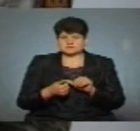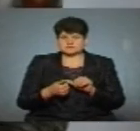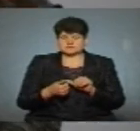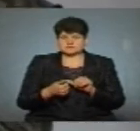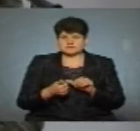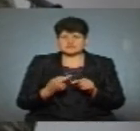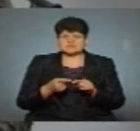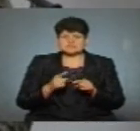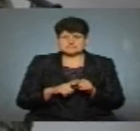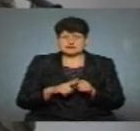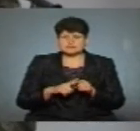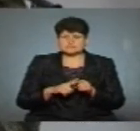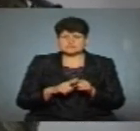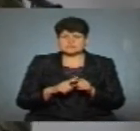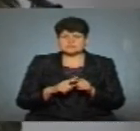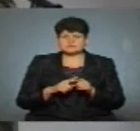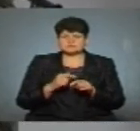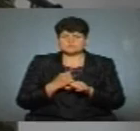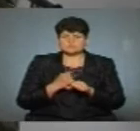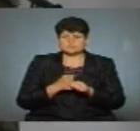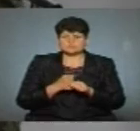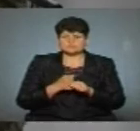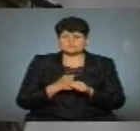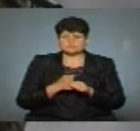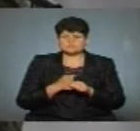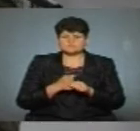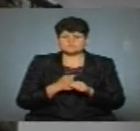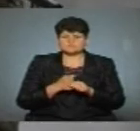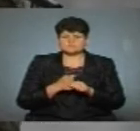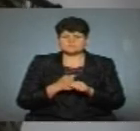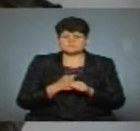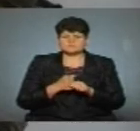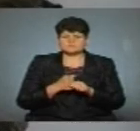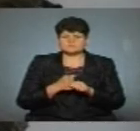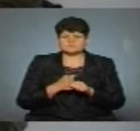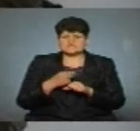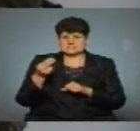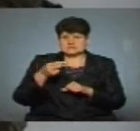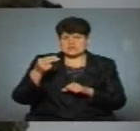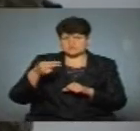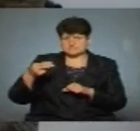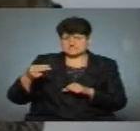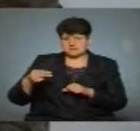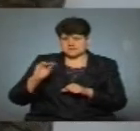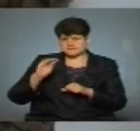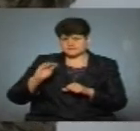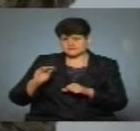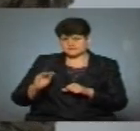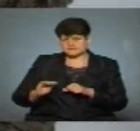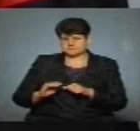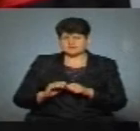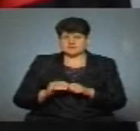Це зробили нам дітки такі з надписами,